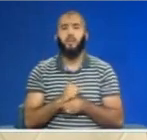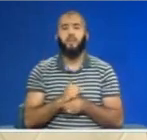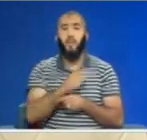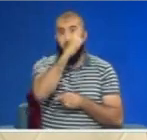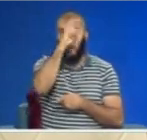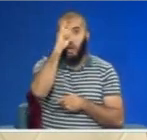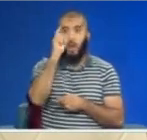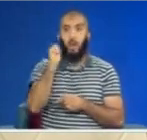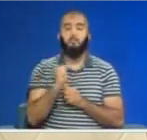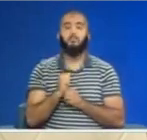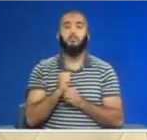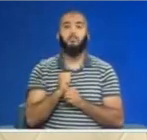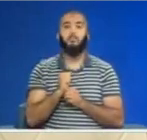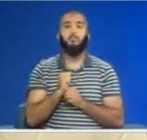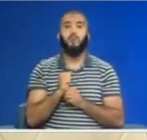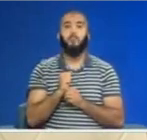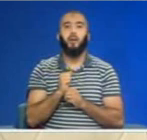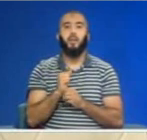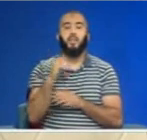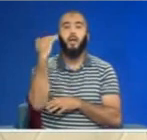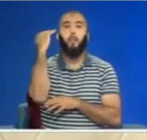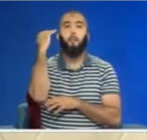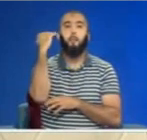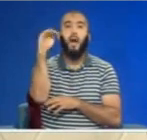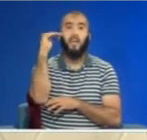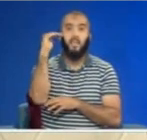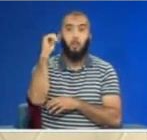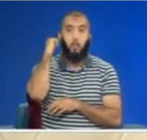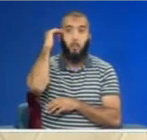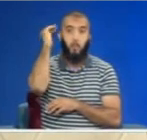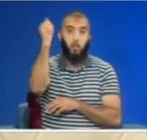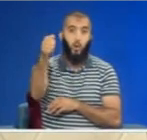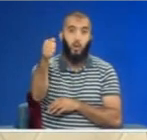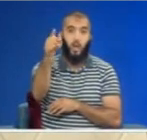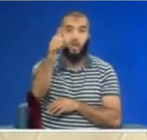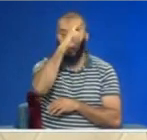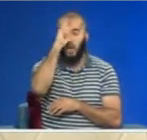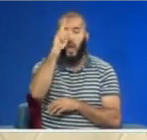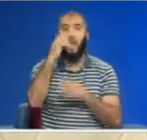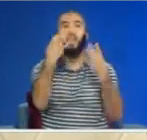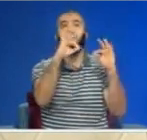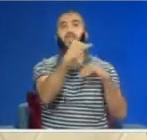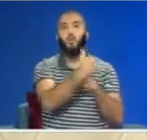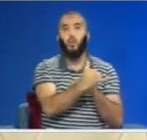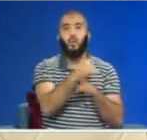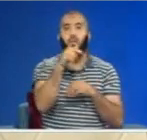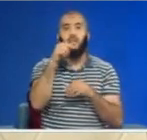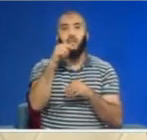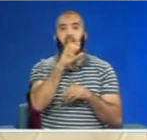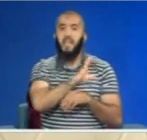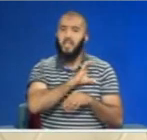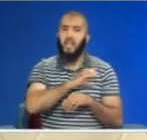يوم الثلاثاء. والذي يريد أن يصوم على ما رغب فيه النبي صلى الله عليه وسلم يصوم